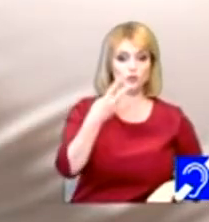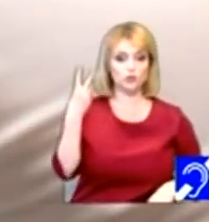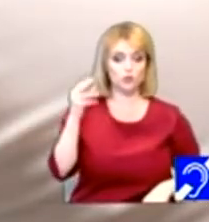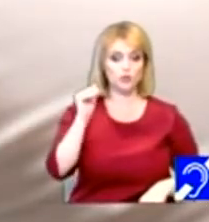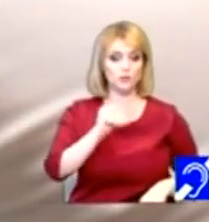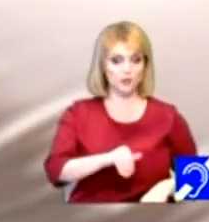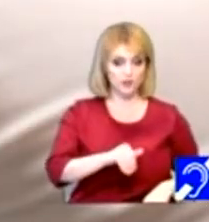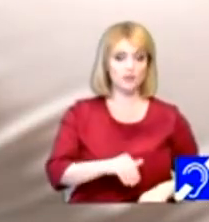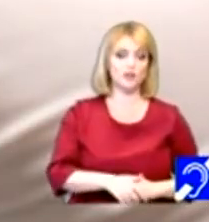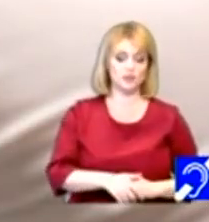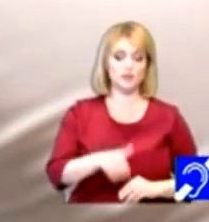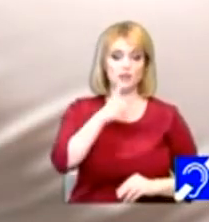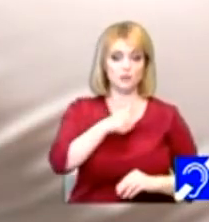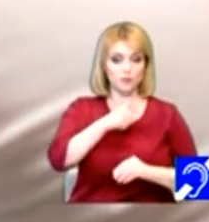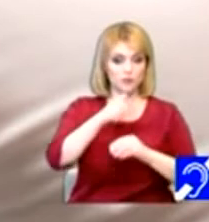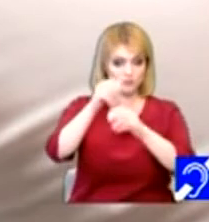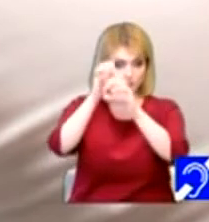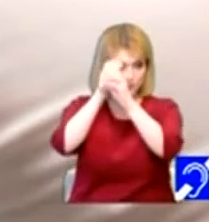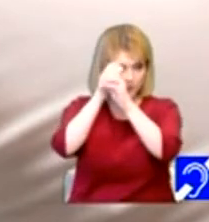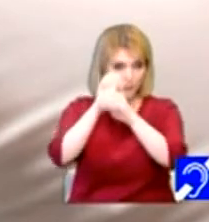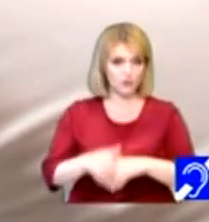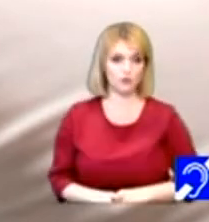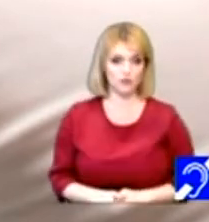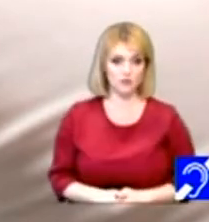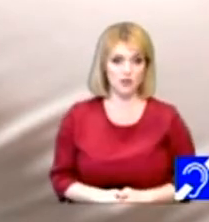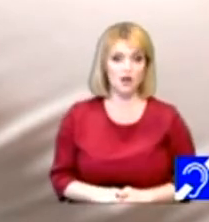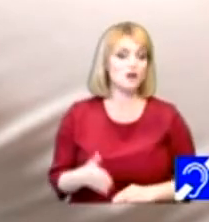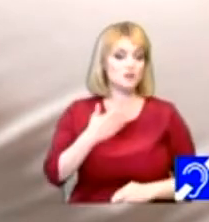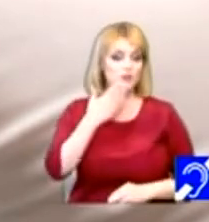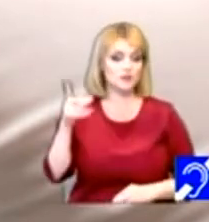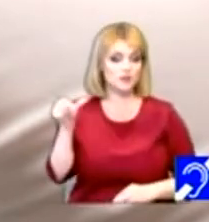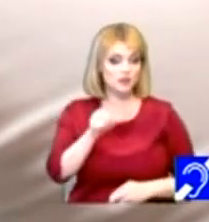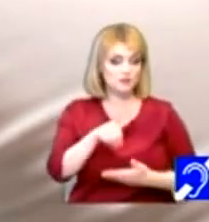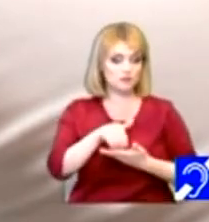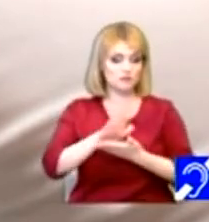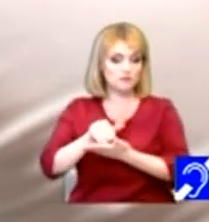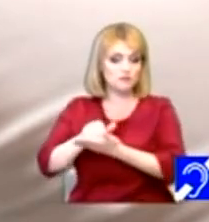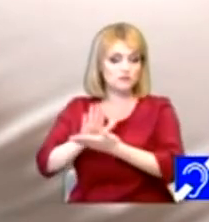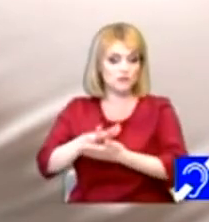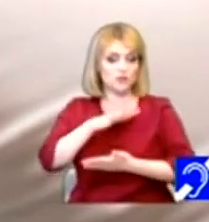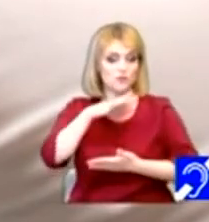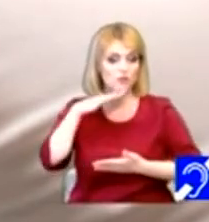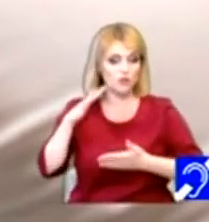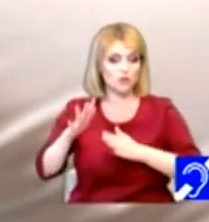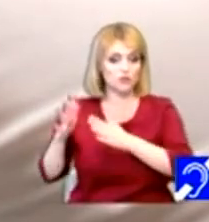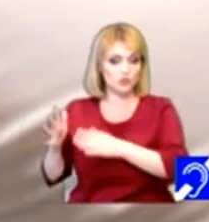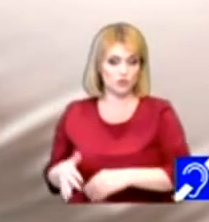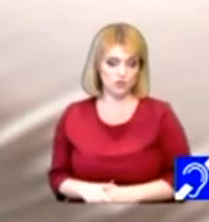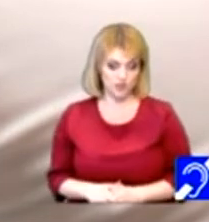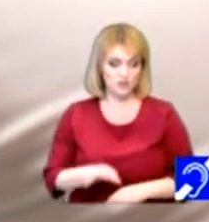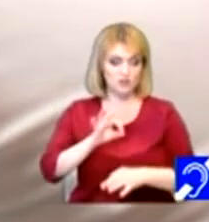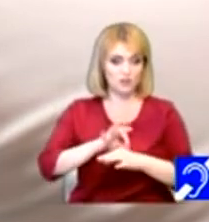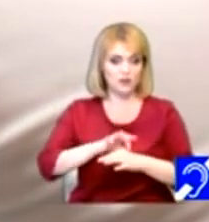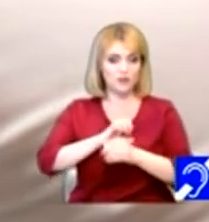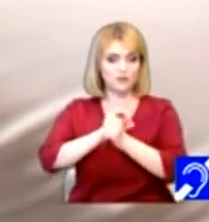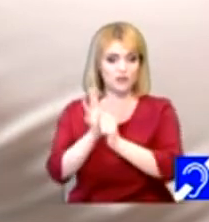țări. De câteva săptămâni la rând înregistrăm cele mai multe cazuri de COVID-19 în Chișinău. Este și cea mai mare aglomerare urbană cu riscul cel mai